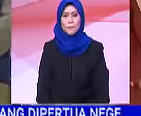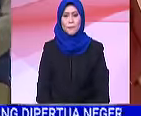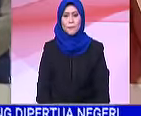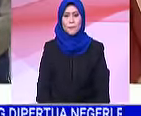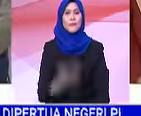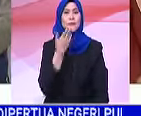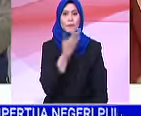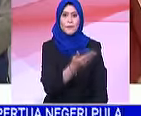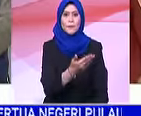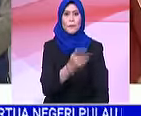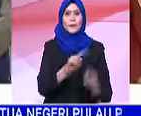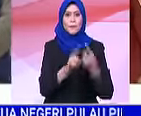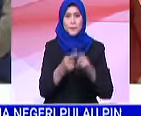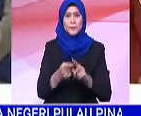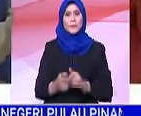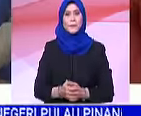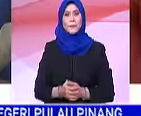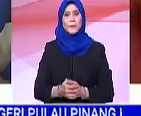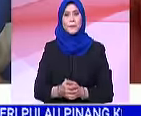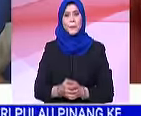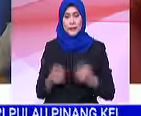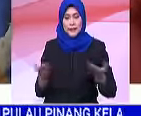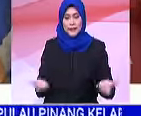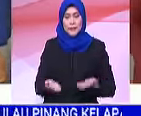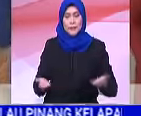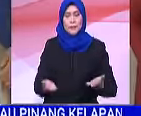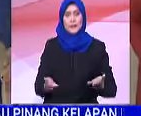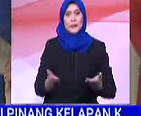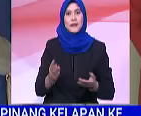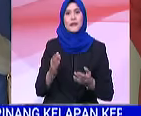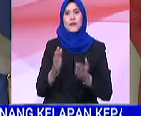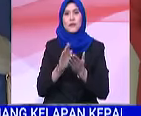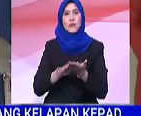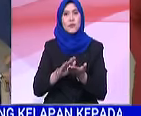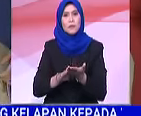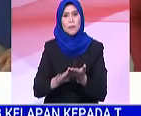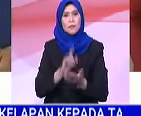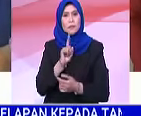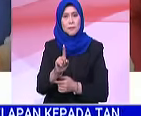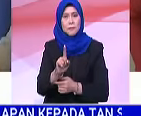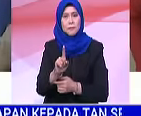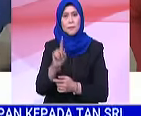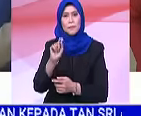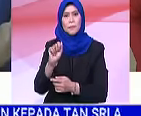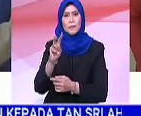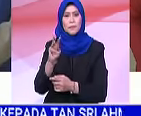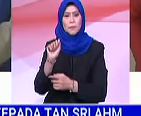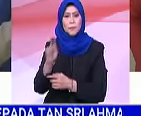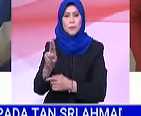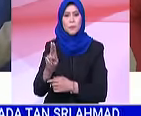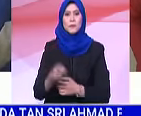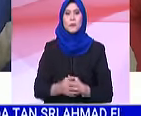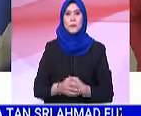Terima kasih rakan tugas di studio. Setelah ketika ini saya berada di Mahathafiz Asabi Syahid, Kampung Indah Tawau, sebagai